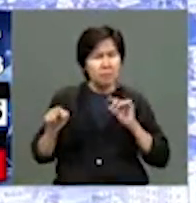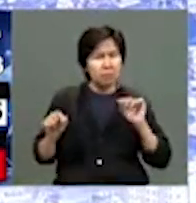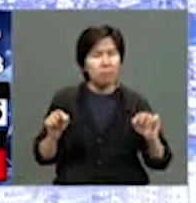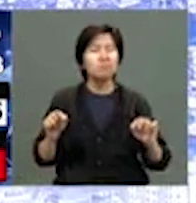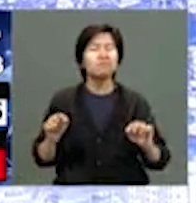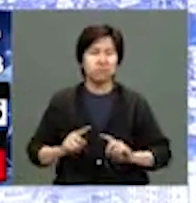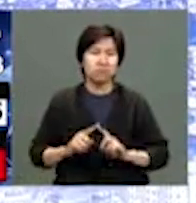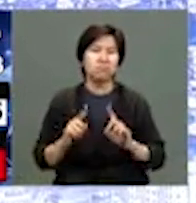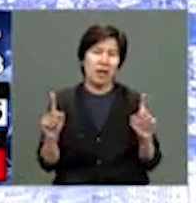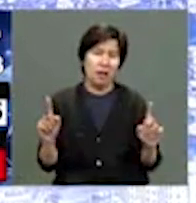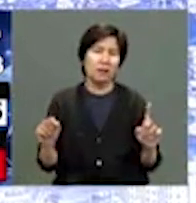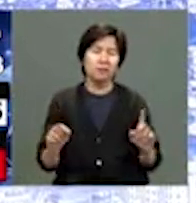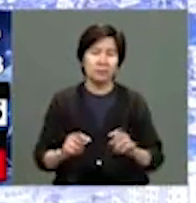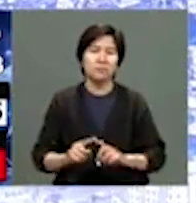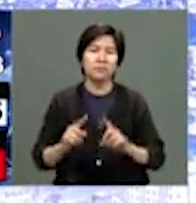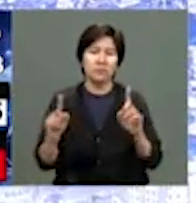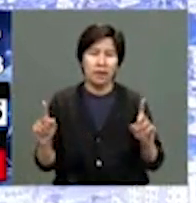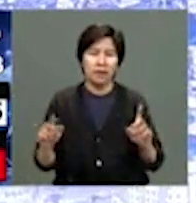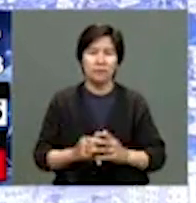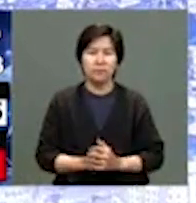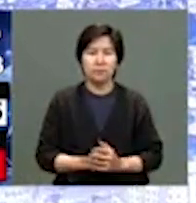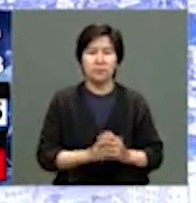แต่ในขณะเดียวกันกลุ่มก็นี้ก็มีส่วนเทียบหลักการเศรษฐกิจเติบระดับหนึ่งซึ่งไม่ได้มีความสำคัญสูงเท่ากับด้านอื่นๆแต่พอมาดูเรื่องของกลุ่มก้อนของร้านอาหารซึ่งก็มีความสำคัญต่อการดำรงชีวิตประจำวันขณะเดียวกันการไปอยู่ที่ร้านอาหารก็ไม่ได้นั่งยาวเหมือนอย่างอยู่ที่ผับบาร์ส่วนใหญ่ไปทานเป็นมื้อแล้วก็กลับนะครับเพราะฉะนั้นการมีอนุญาตให้มีการขายเหล้าพูดง่ายนะครับจำหน่ายสุราเนี่ยก็จะต้องดูเรื่องของความเหมาะสมของแล้วก็ดูเรื่องของประวัติของการที่จะเป็นเหตุของการที่ทำให้เกิดการติดเชื้อเพราะฉะนั้นตรงนี้มีความแตกต่างกันของ2สถานที่ร้านอาหารมีความสําคัญต่อเศรษฐกิจร้านอาหารมีความสำคัญต่อการที่จะดำรงชีวิตประจำวันนะขณะเดียวกันมีความเสี่ยงค่อนข้างเอาไปต่างๆกล่าวไปยังน้อยนะครับเพราะฉะนั้นแต่ยังไงก็ตามแต่ตอนนี้ก็ก็เพื่อให้ผ่อนคลายไปใกล้เคียงกับตรงนี้ก็อนุ